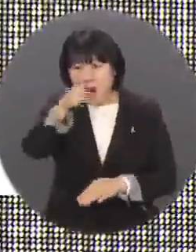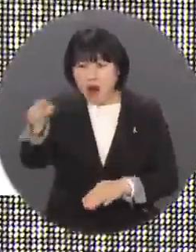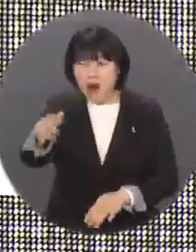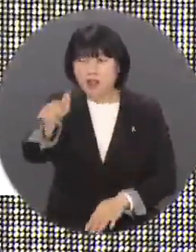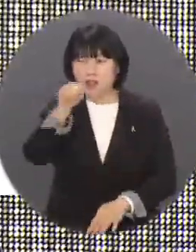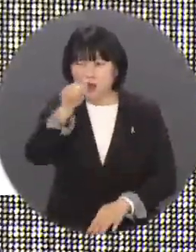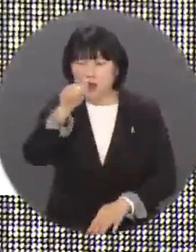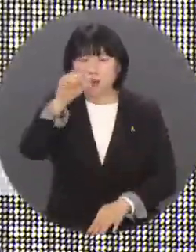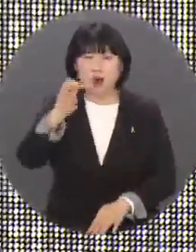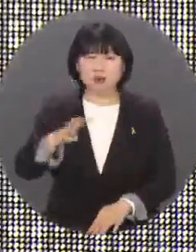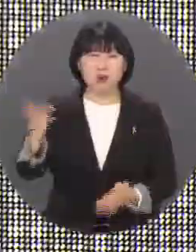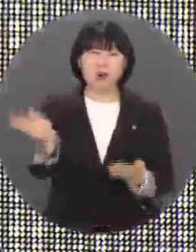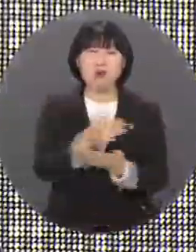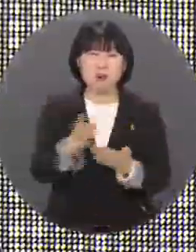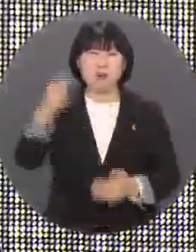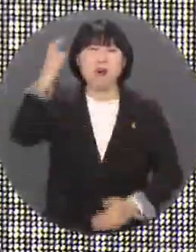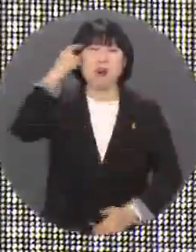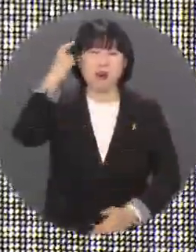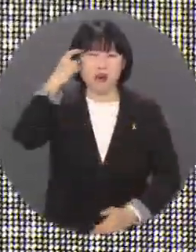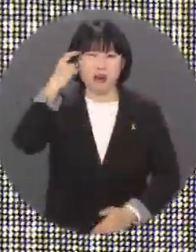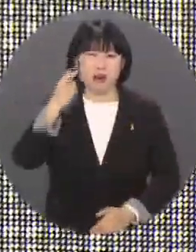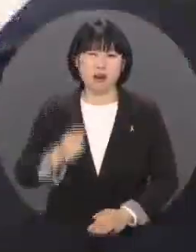왜 광주만 없습니까?